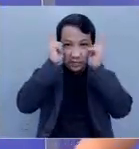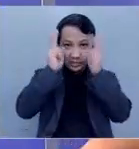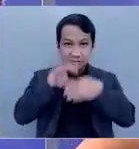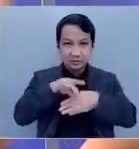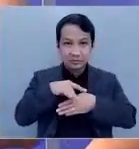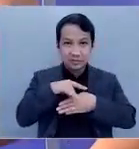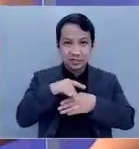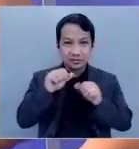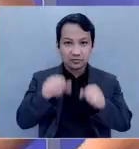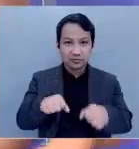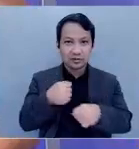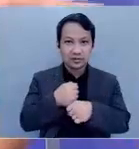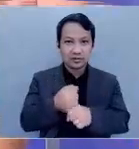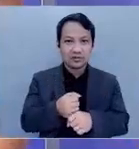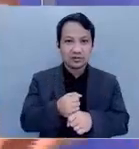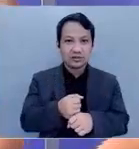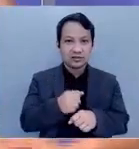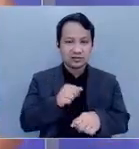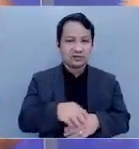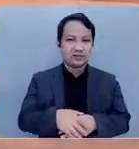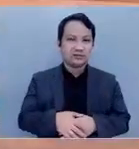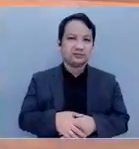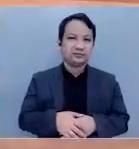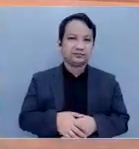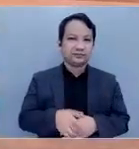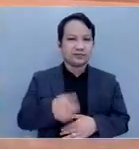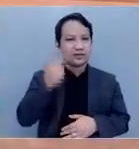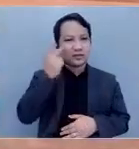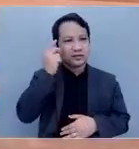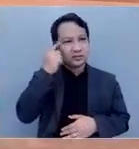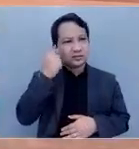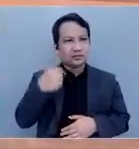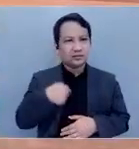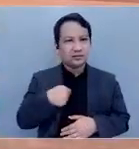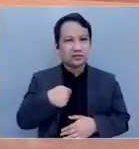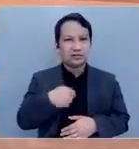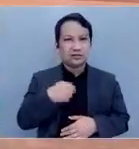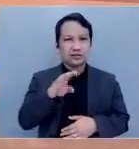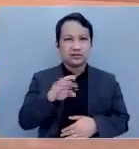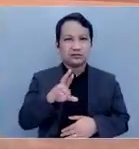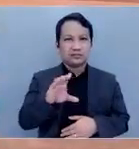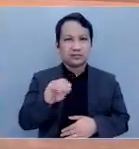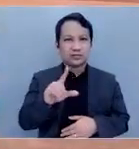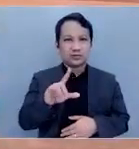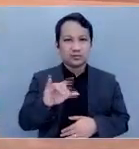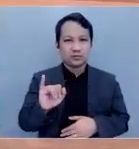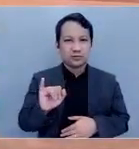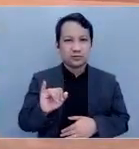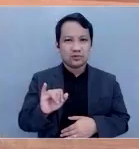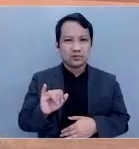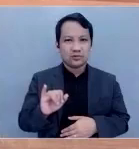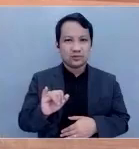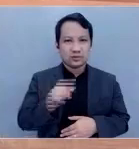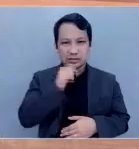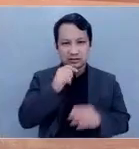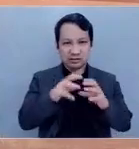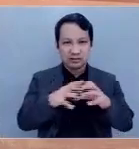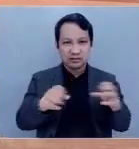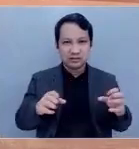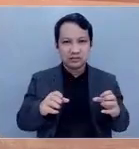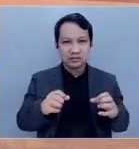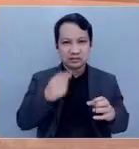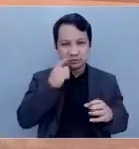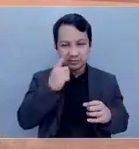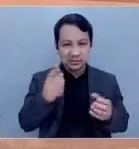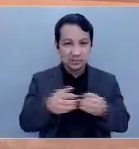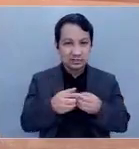natin ng mukhang soy. Naalala ko nung bata ko, broccoli yung paborito ko. Talaga? Hindi ang palaya. Kain ka pa. Kasi ito yung pala